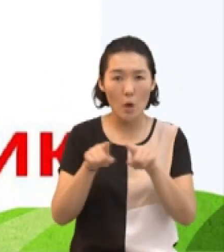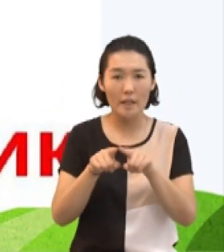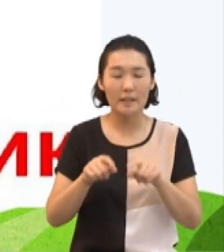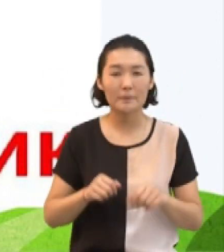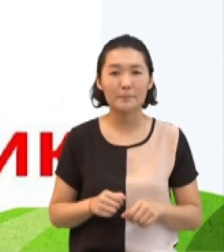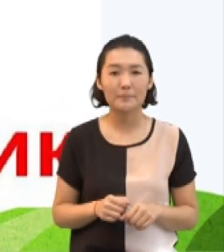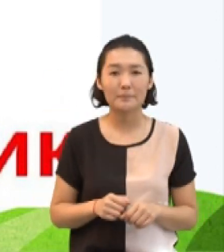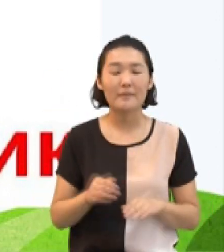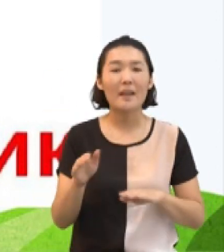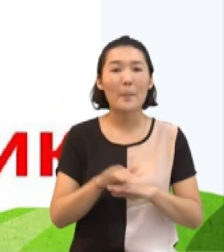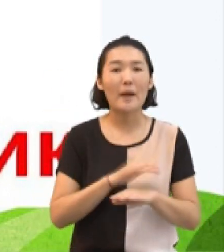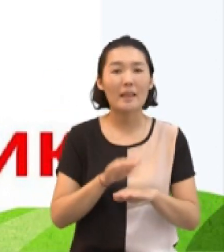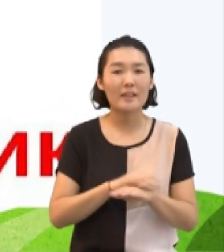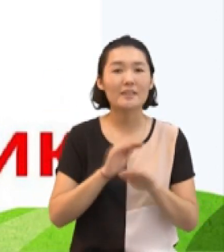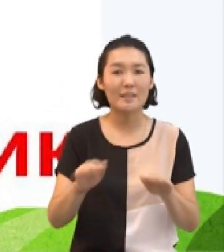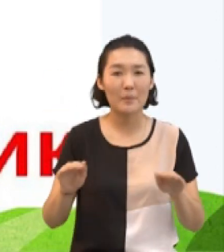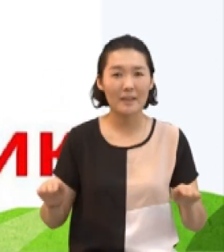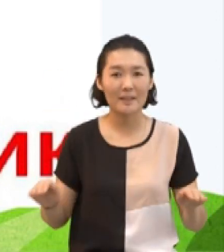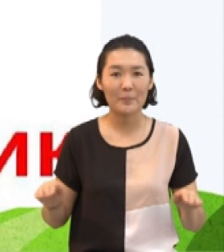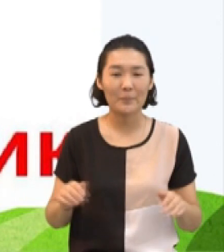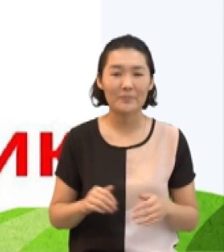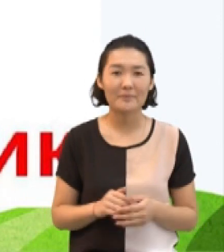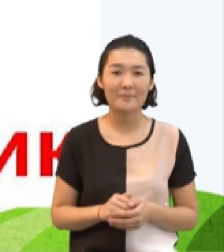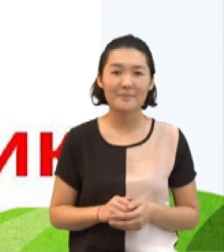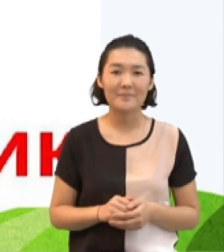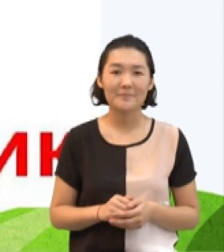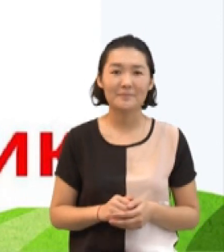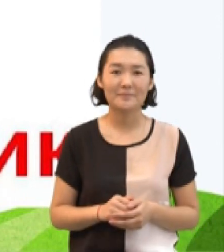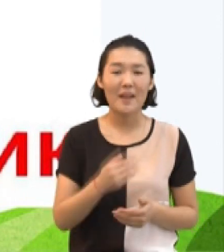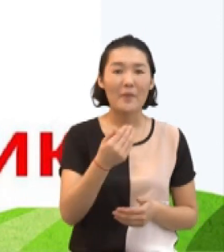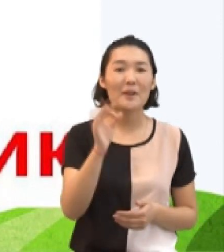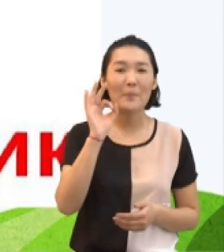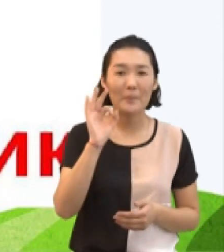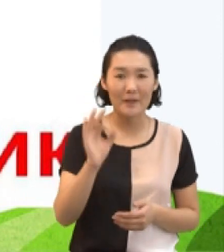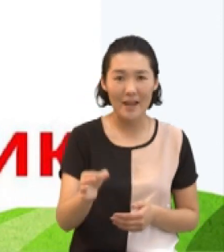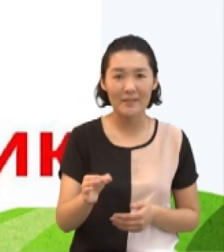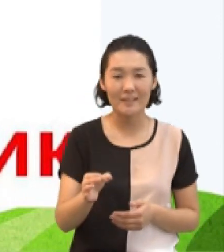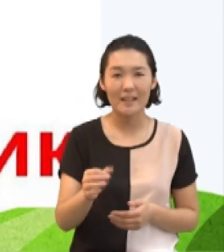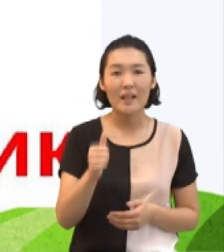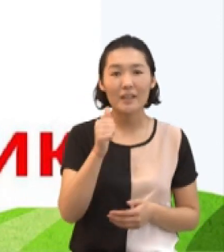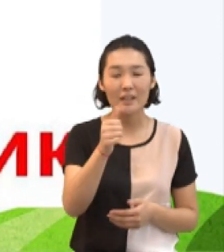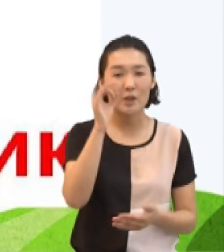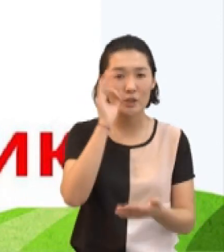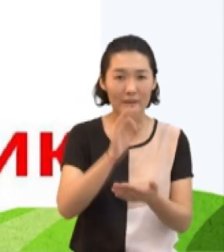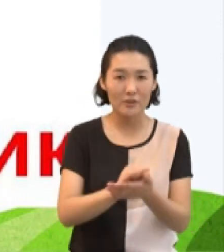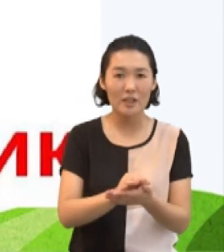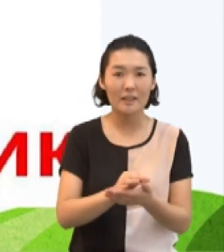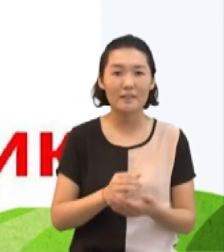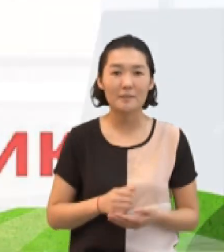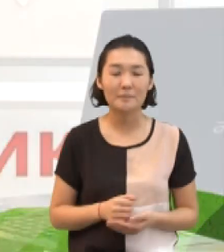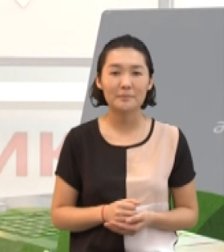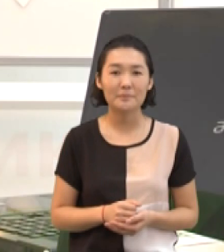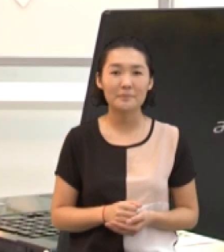прямоугольник. Молодцы, ребята! Вы правильно и хорошо